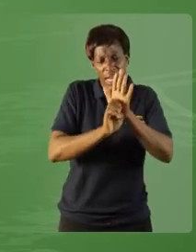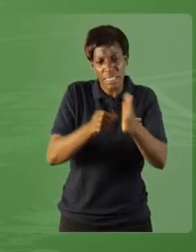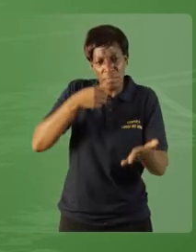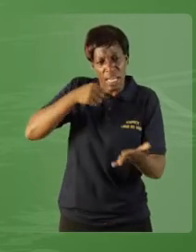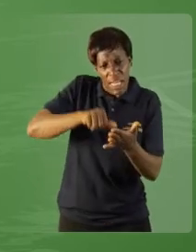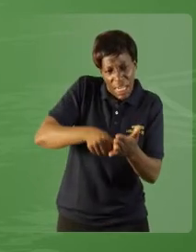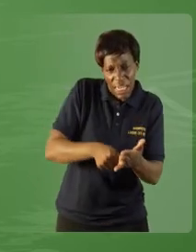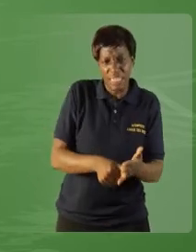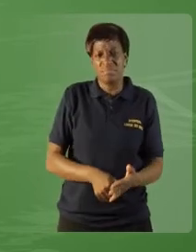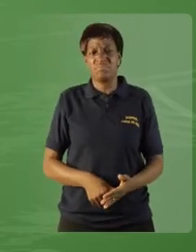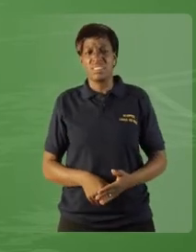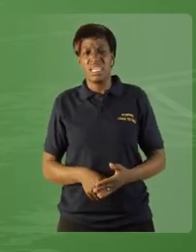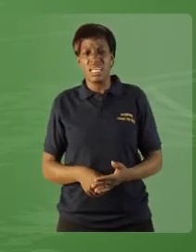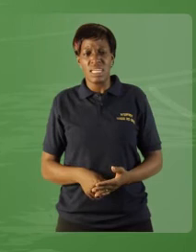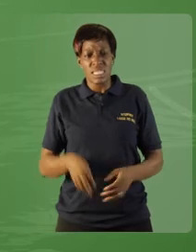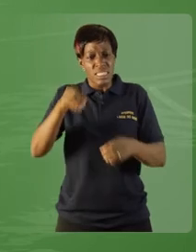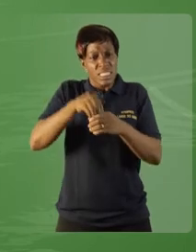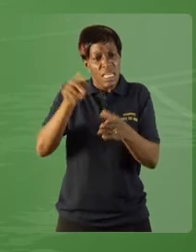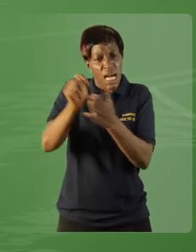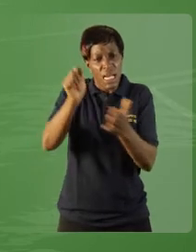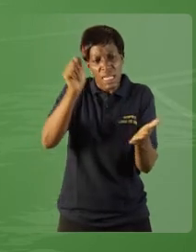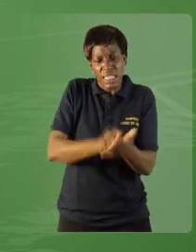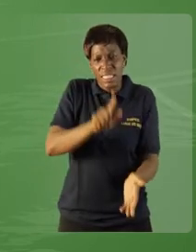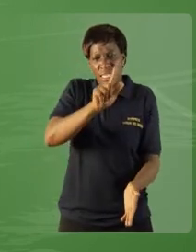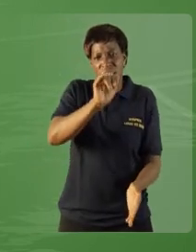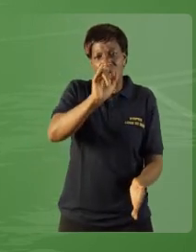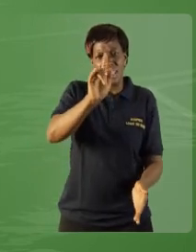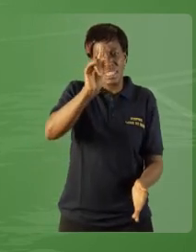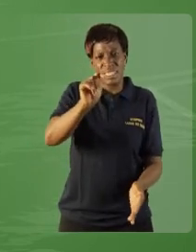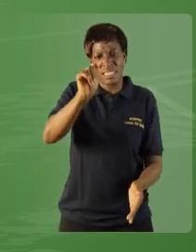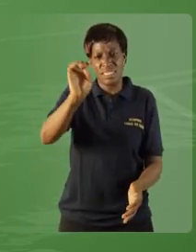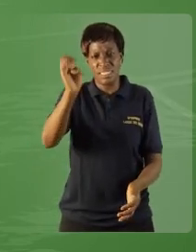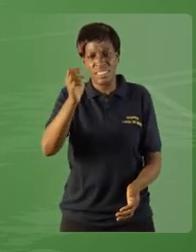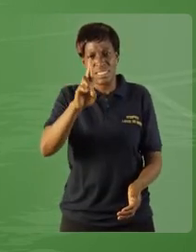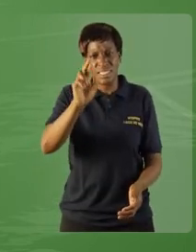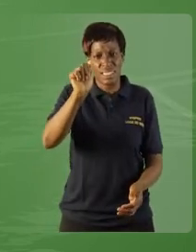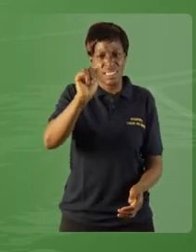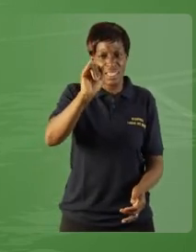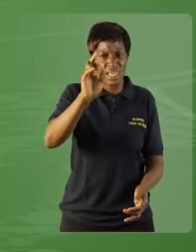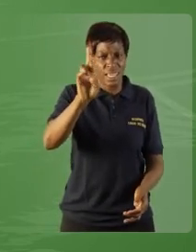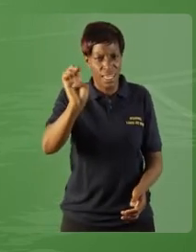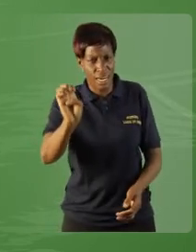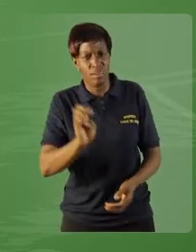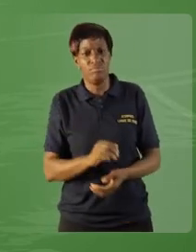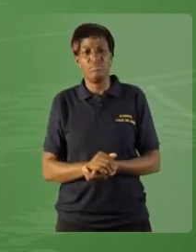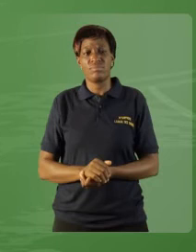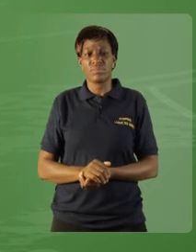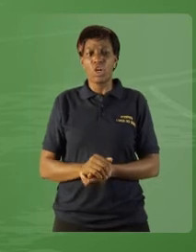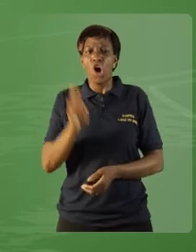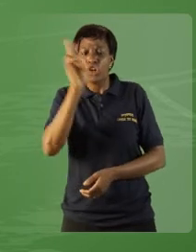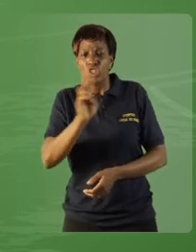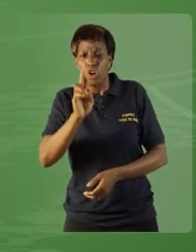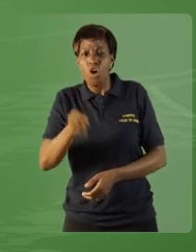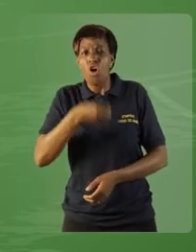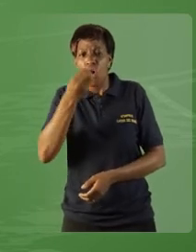officielles et surtout dans les textes littéraires. On l'utilise à l'oral lorsqu'on s'adresse